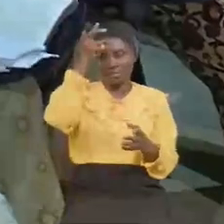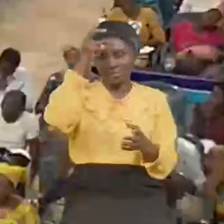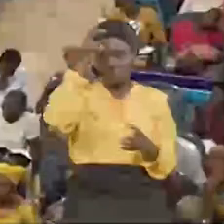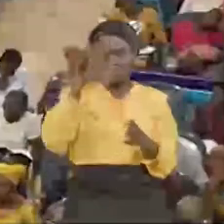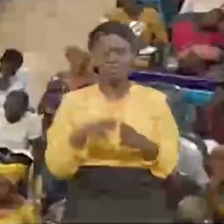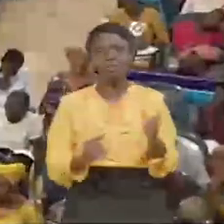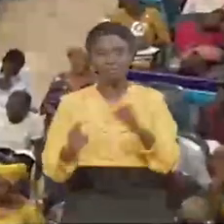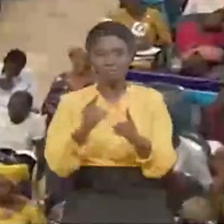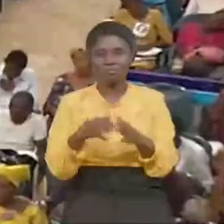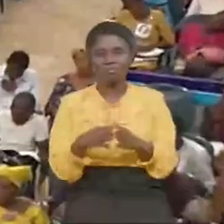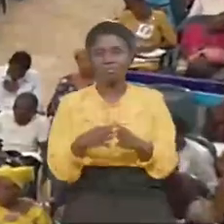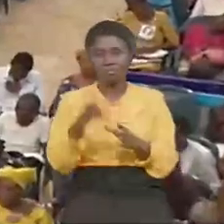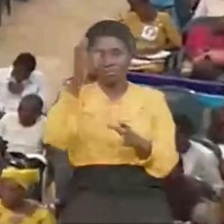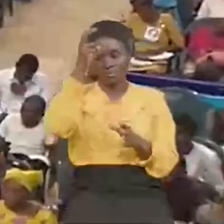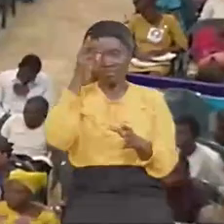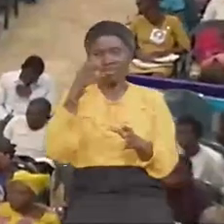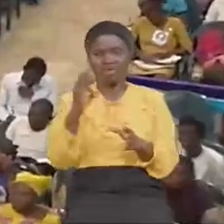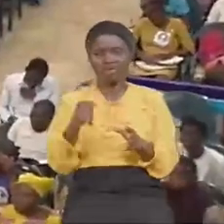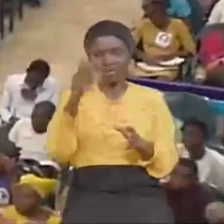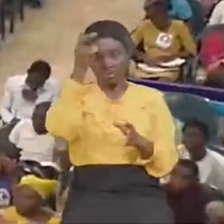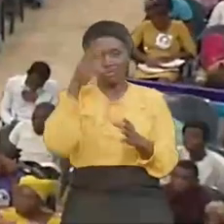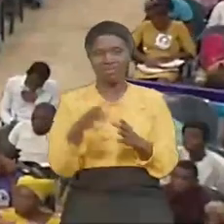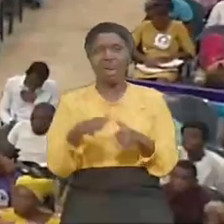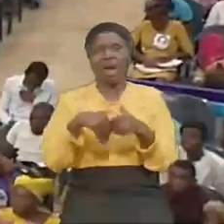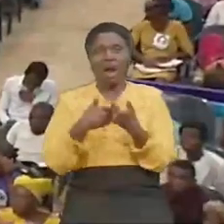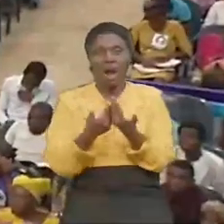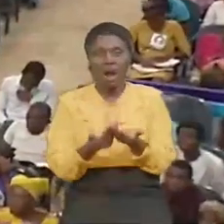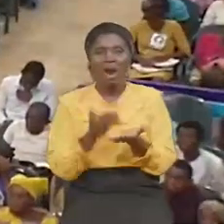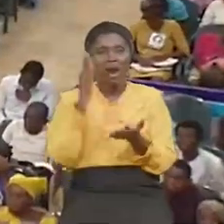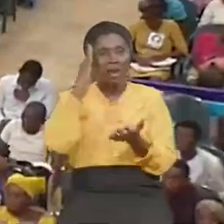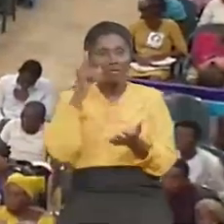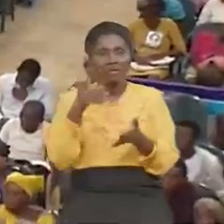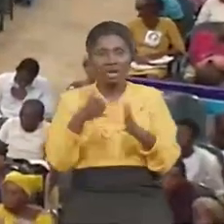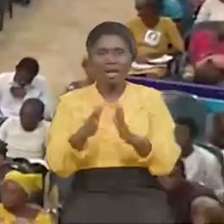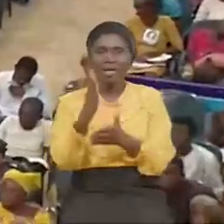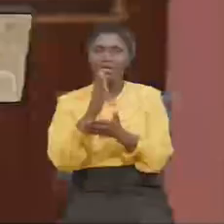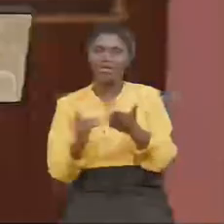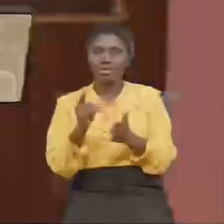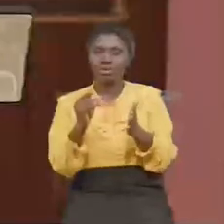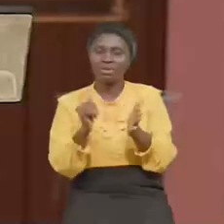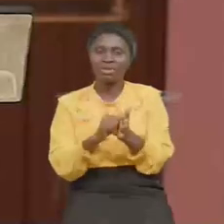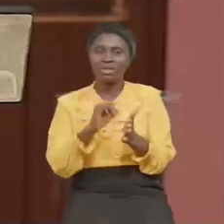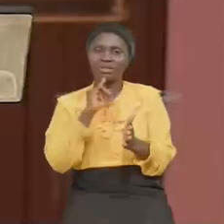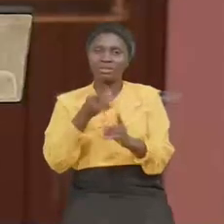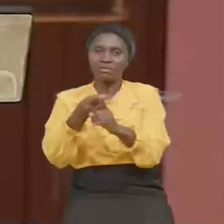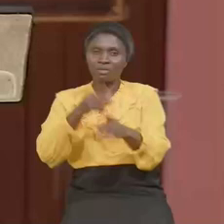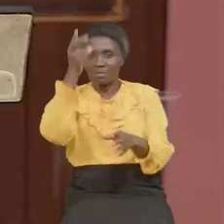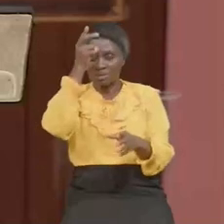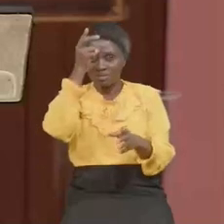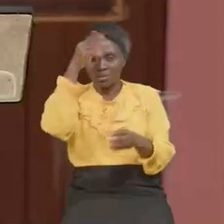est-ce que tu vas permettre à quelqu'un qui est du diable de t'imposer les mains? Il veut prier pour toi. Ça ne va pas